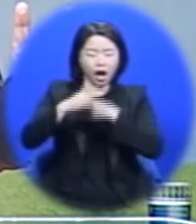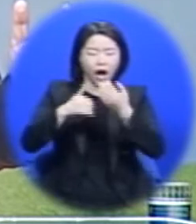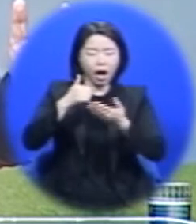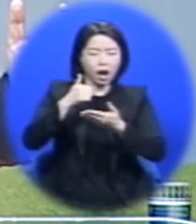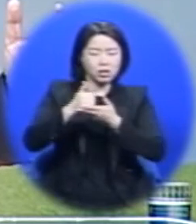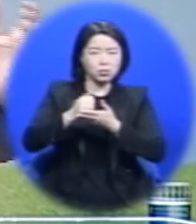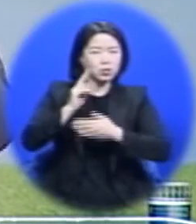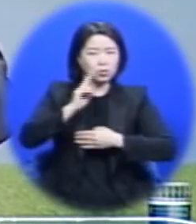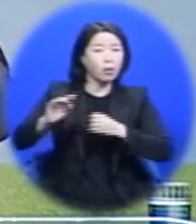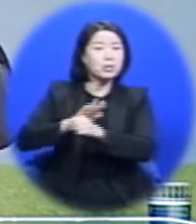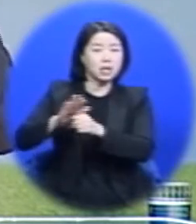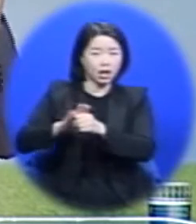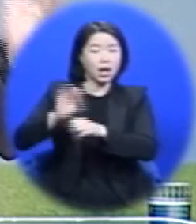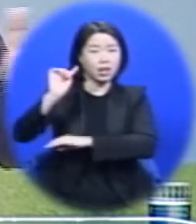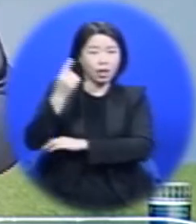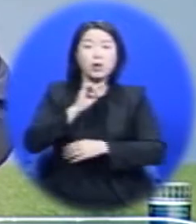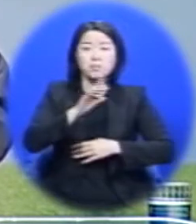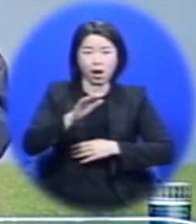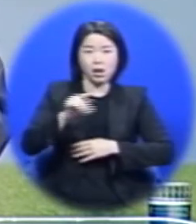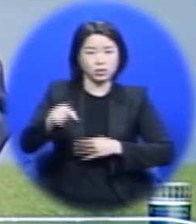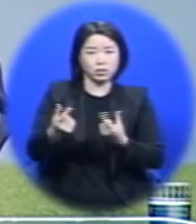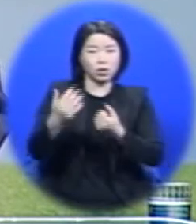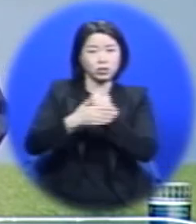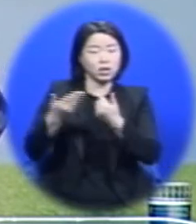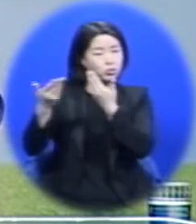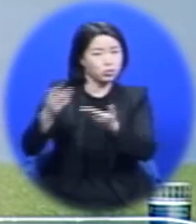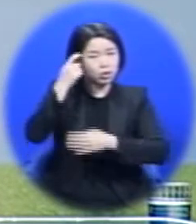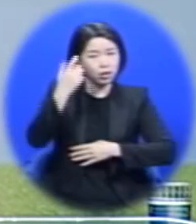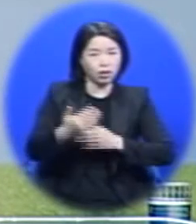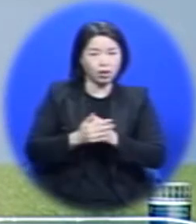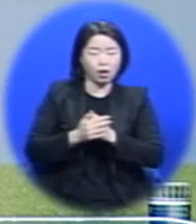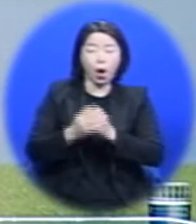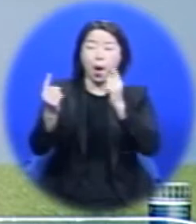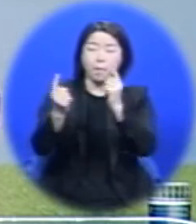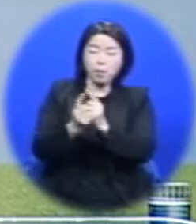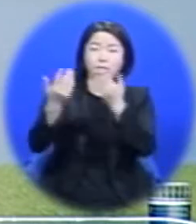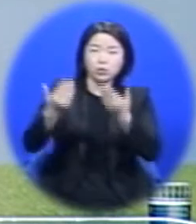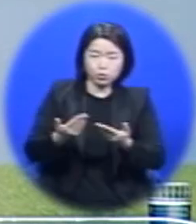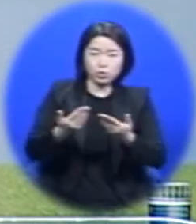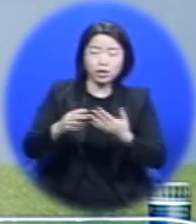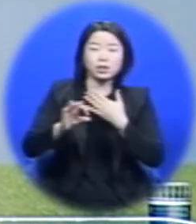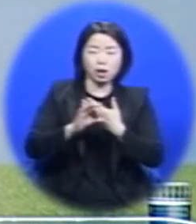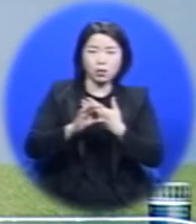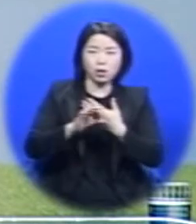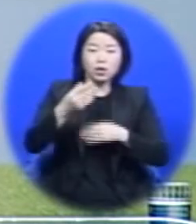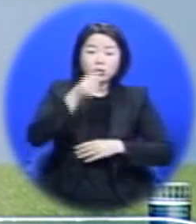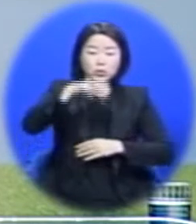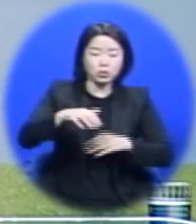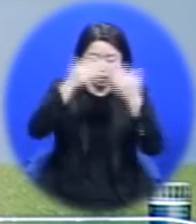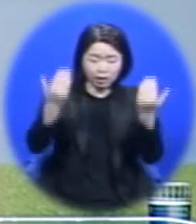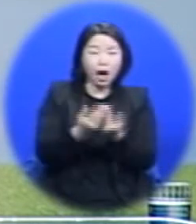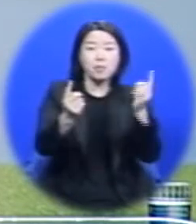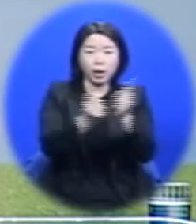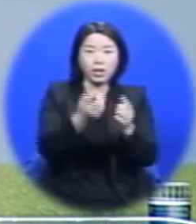같아요. 왜 다윗에게만 그런 은혜를 주시나 말입니다. 아, 만나 주시겠다는 성소에서 다 만나 주시지 왜 다윗에게만